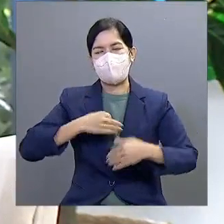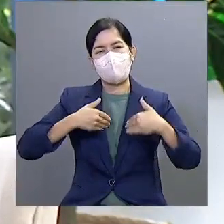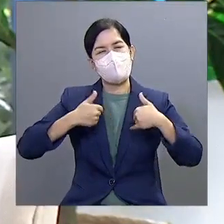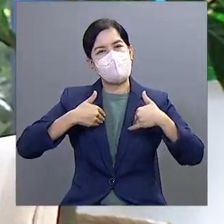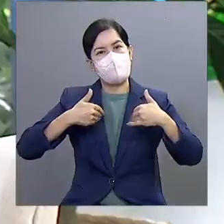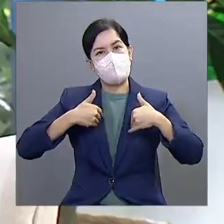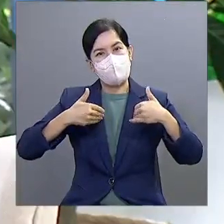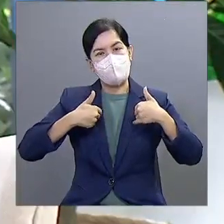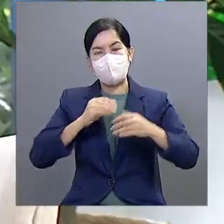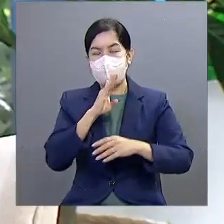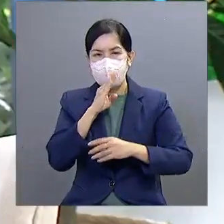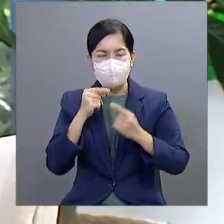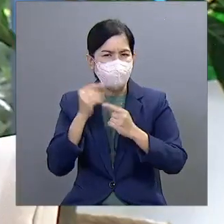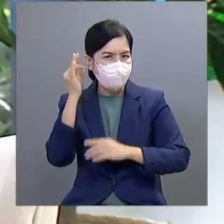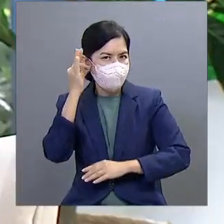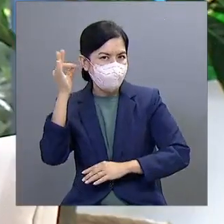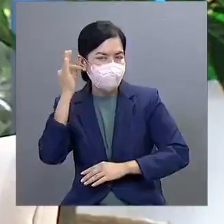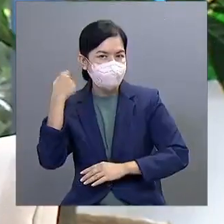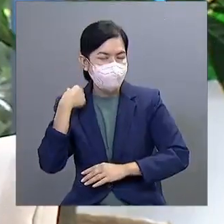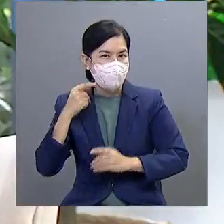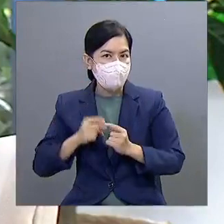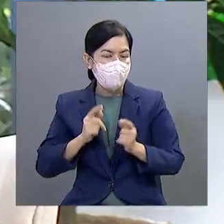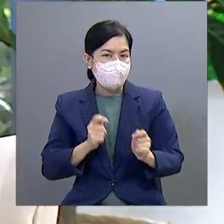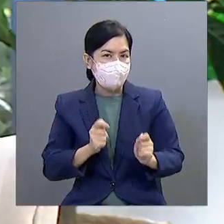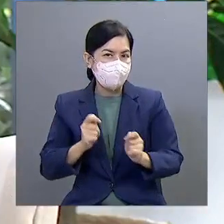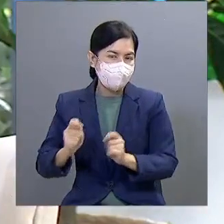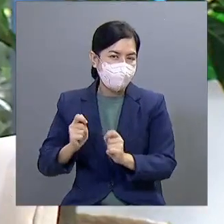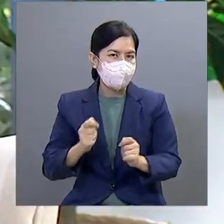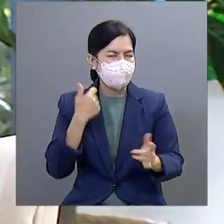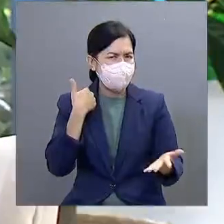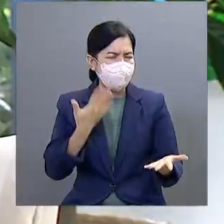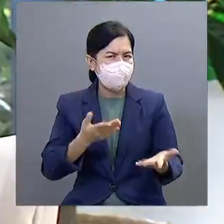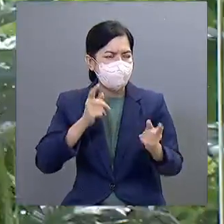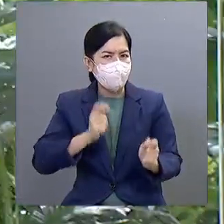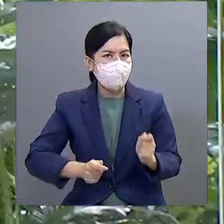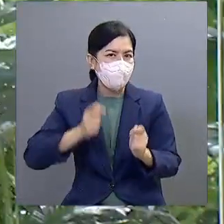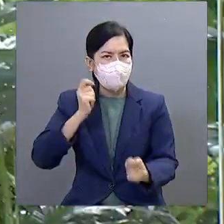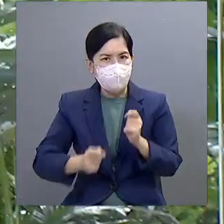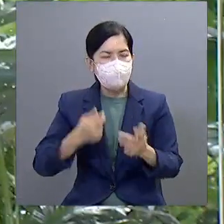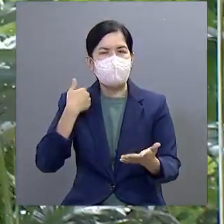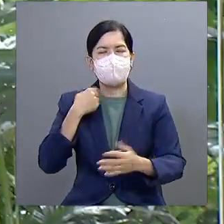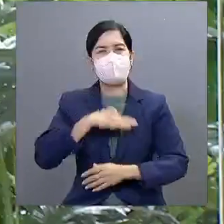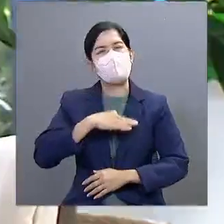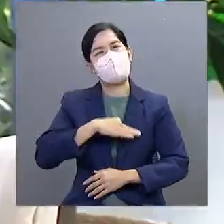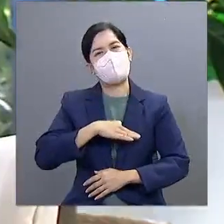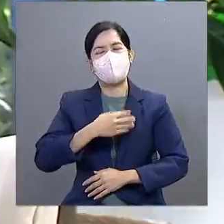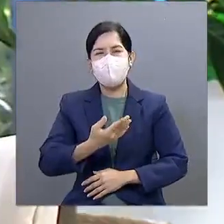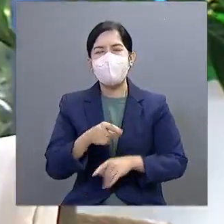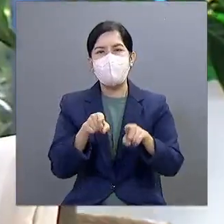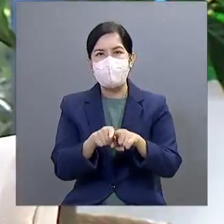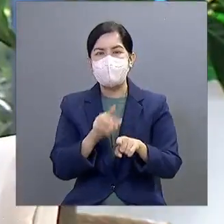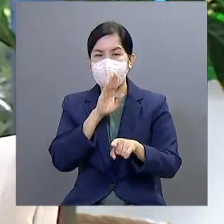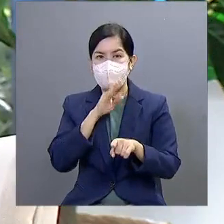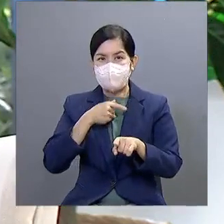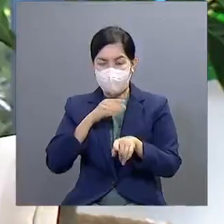ดำนาแบบรำหน้านาคก็คือเดินหน้า2ก้าวถอยหลังอีก3ก้าว เป็นดำนาแบบเดิน ใช่ เดินถอยหลัง เดินถอ